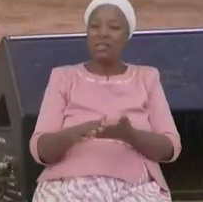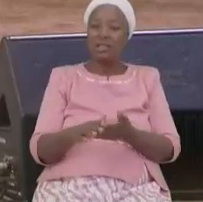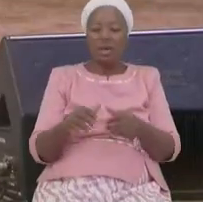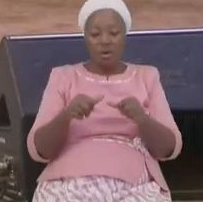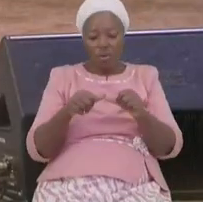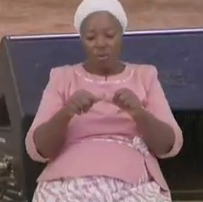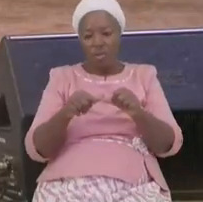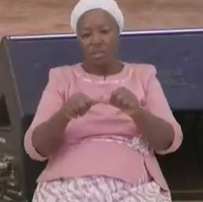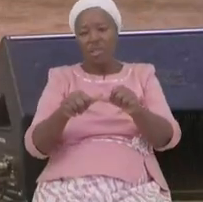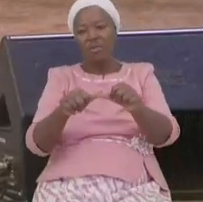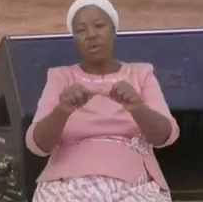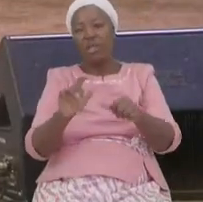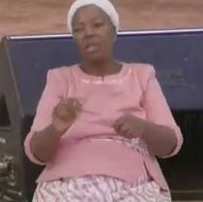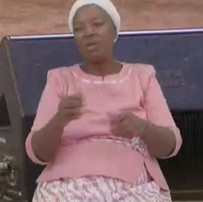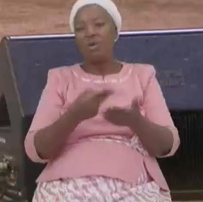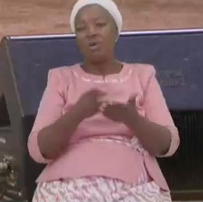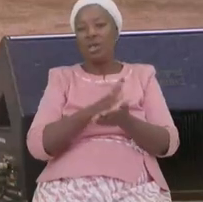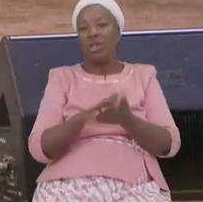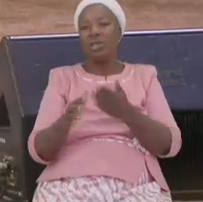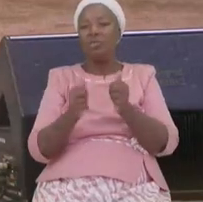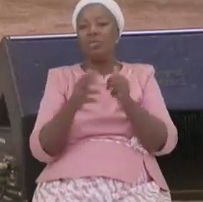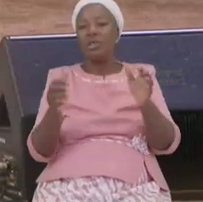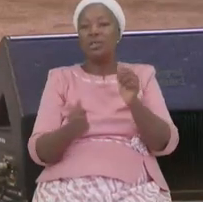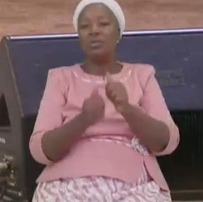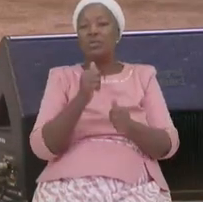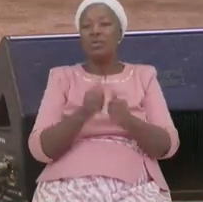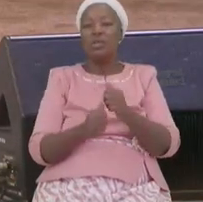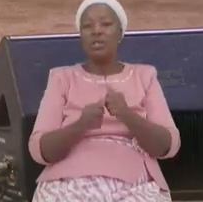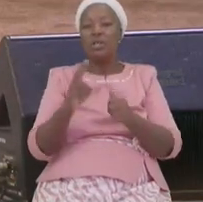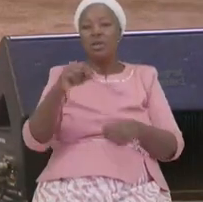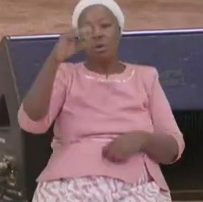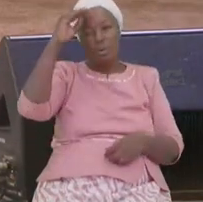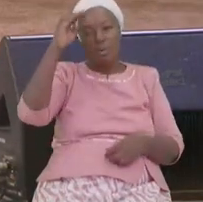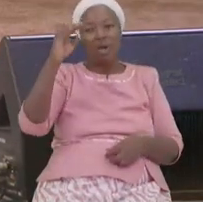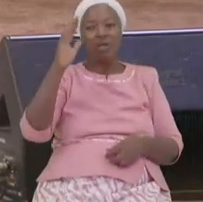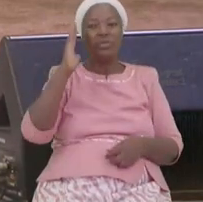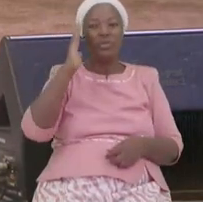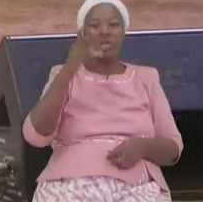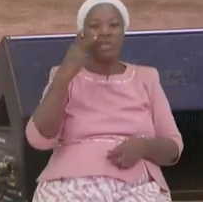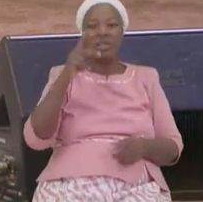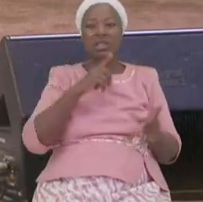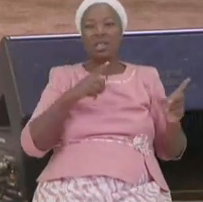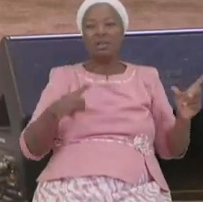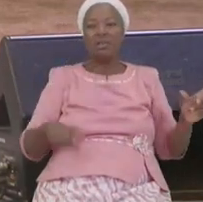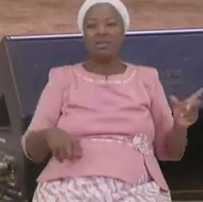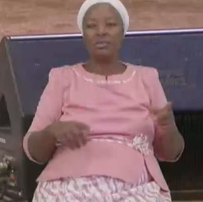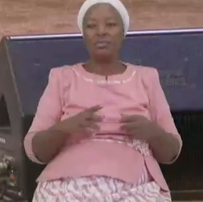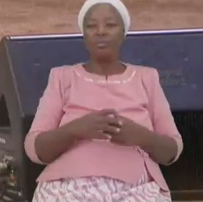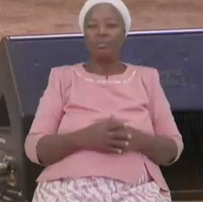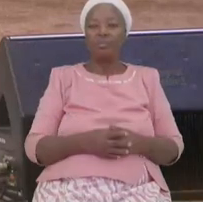continuellement. La sainteté sans laquelle personne ne verra le Seigneur.